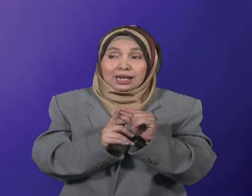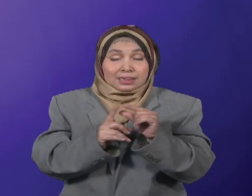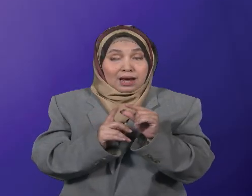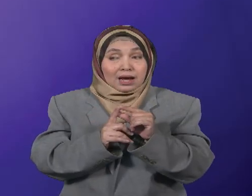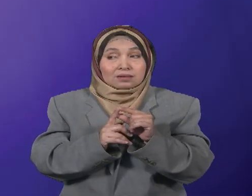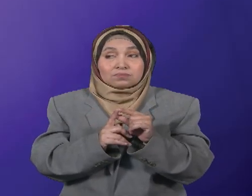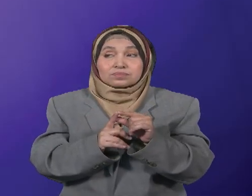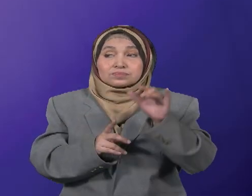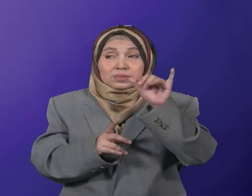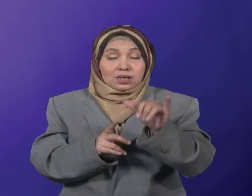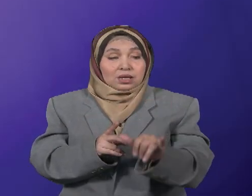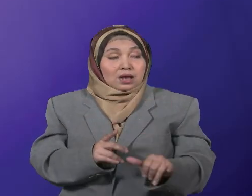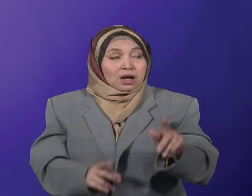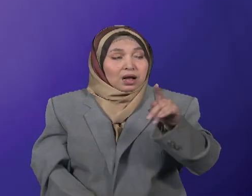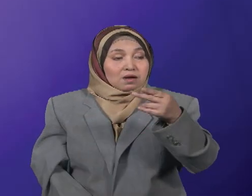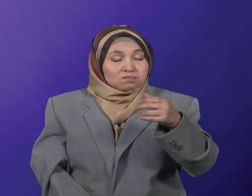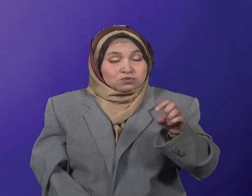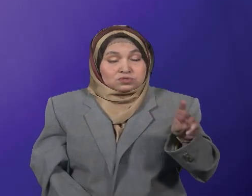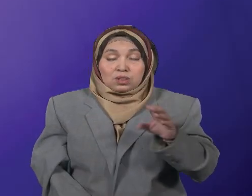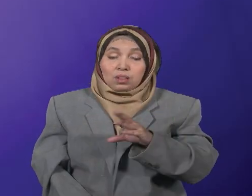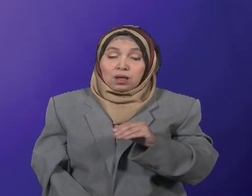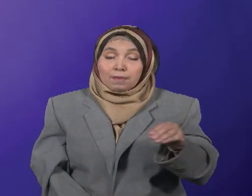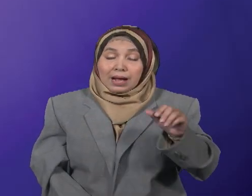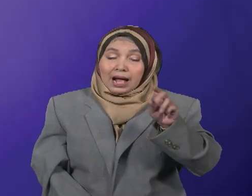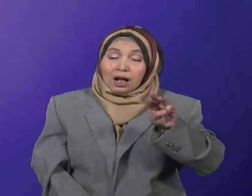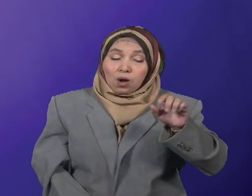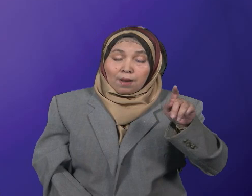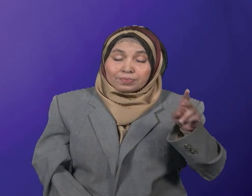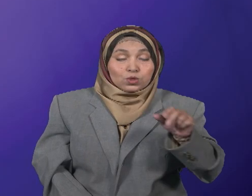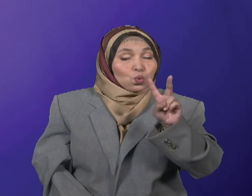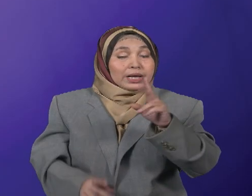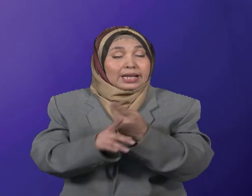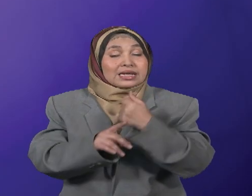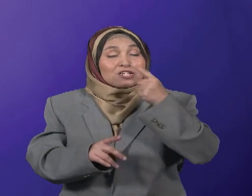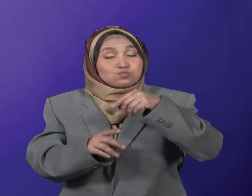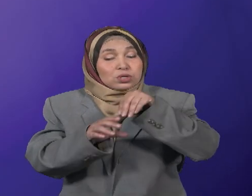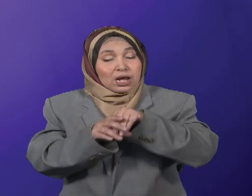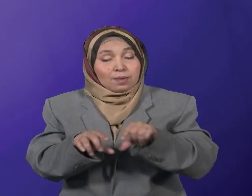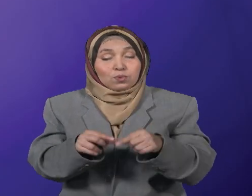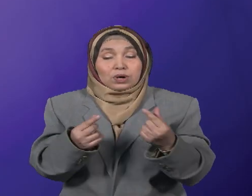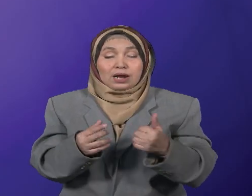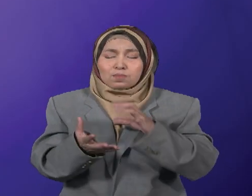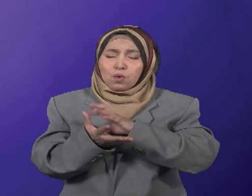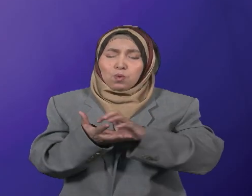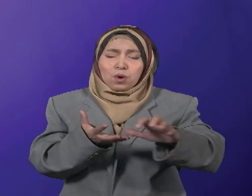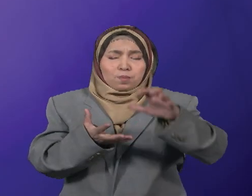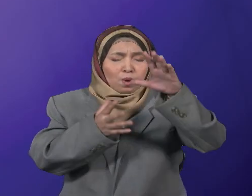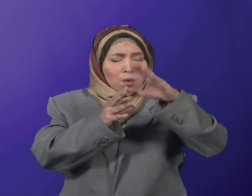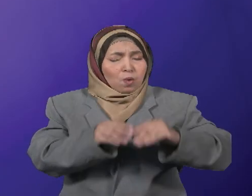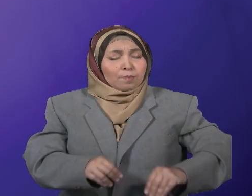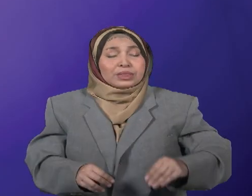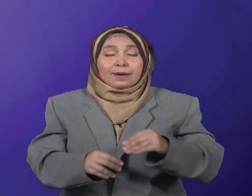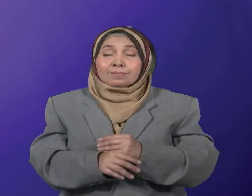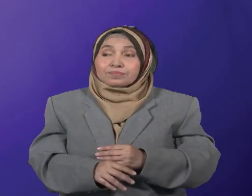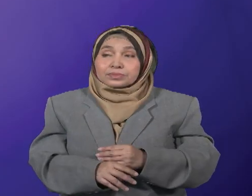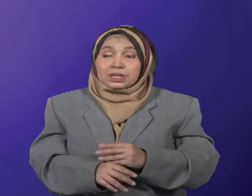ialah yamhaqullahur riba mahaqa. Ya, 2 kali saja disebut dalam Al-Quran, memusnahkan, menghapuskan,